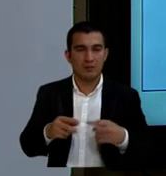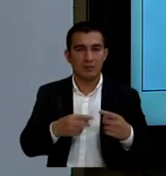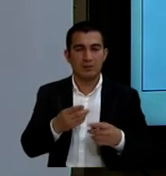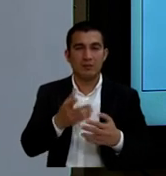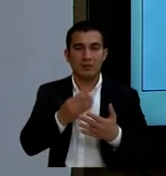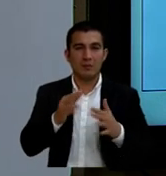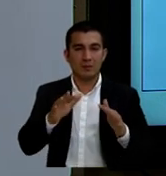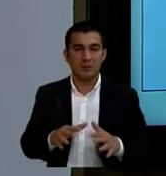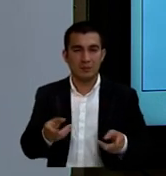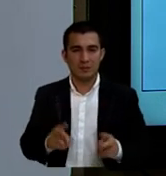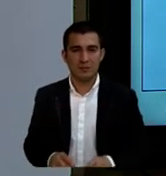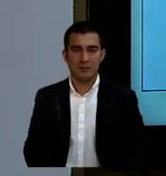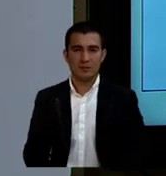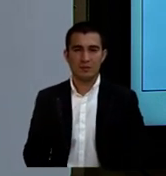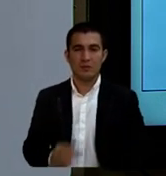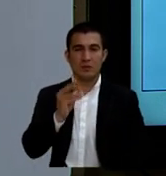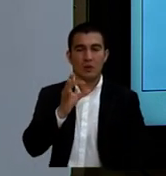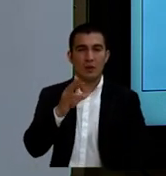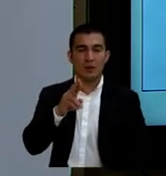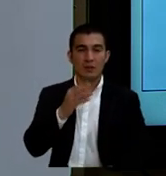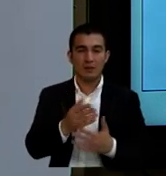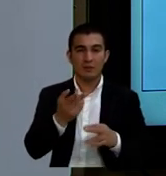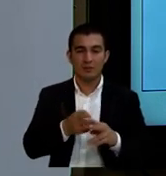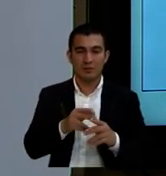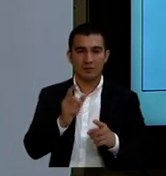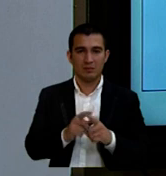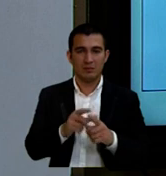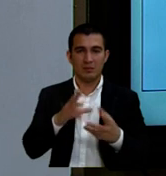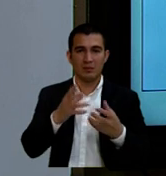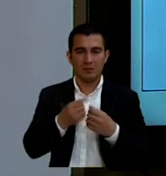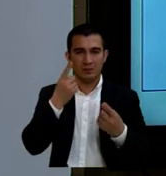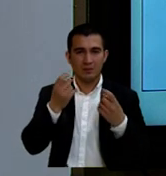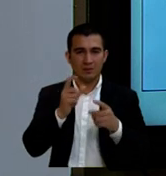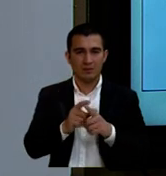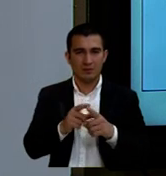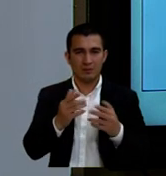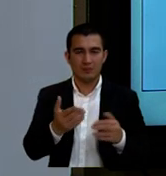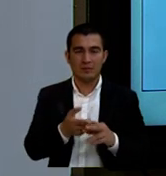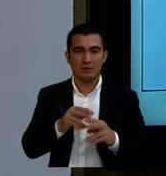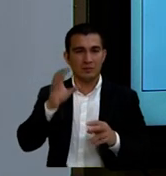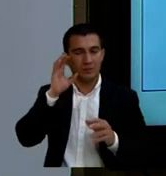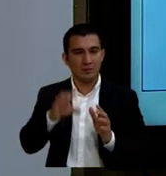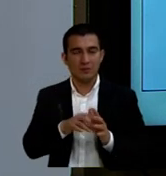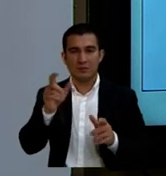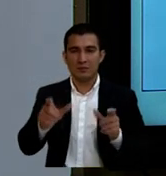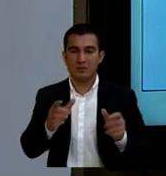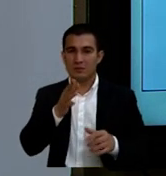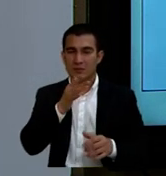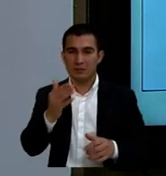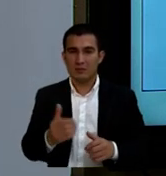Joyida qo'llanishidir. Jo'yali bo'lishi uchun nutq axborotning mazmuni, tinglovchi yoki o'quvchining